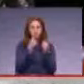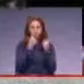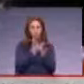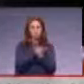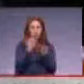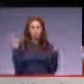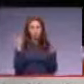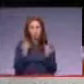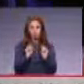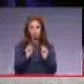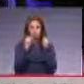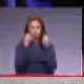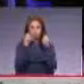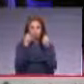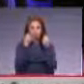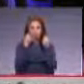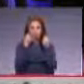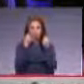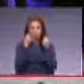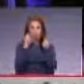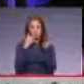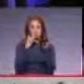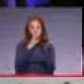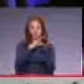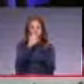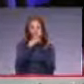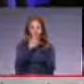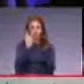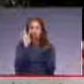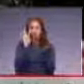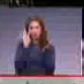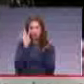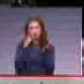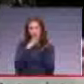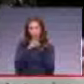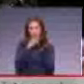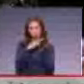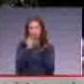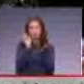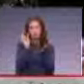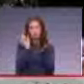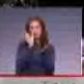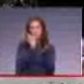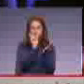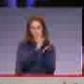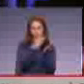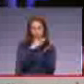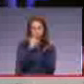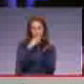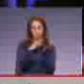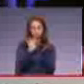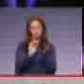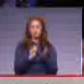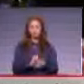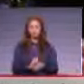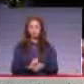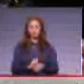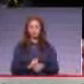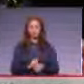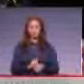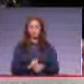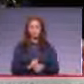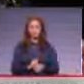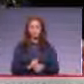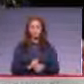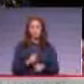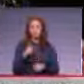عليه مشاكل واتشال منه كان عليه 4 حلقات، كان عليه مشاكل كتير. الكلام ده كله كان صحيح؟ انا